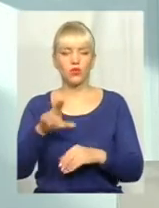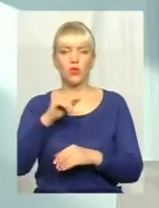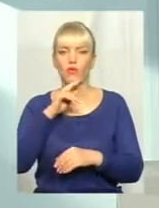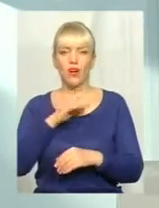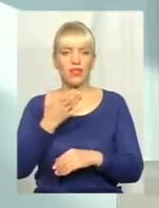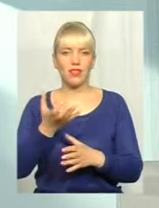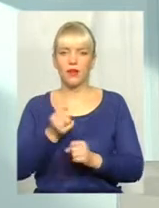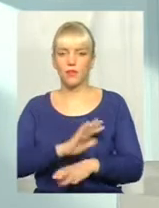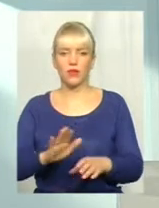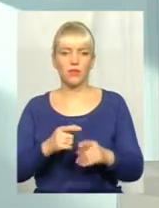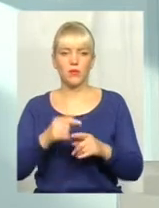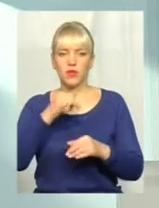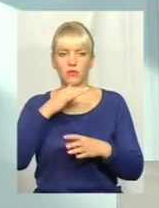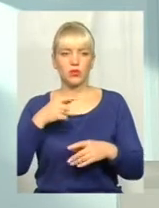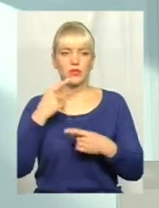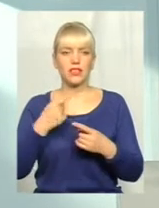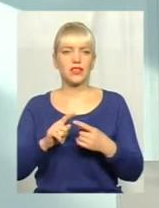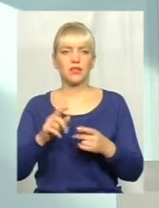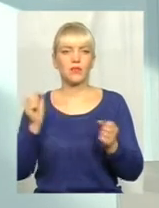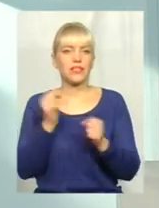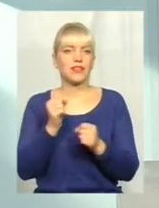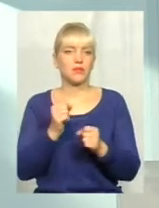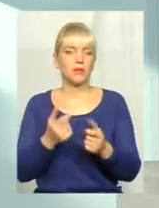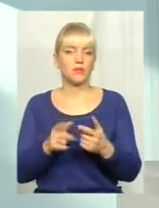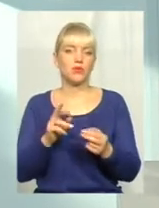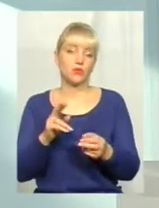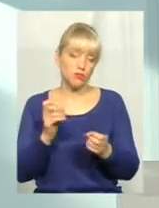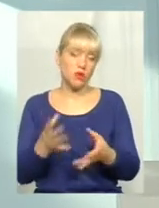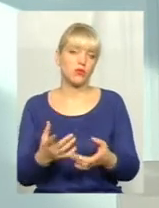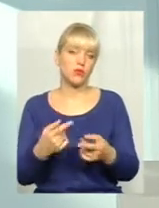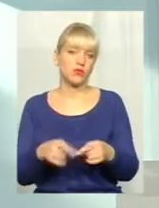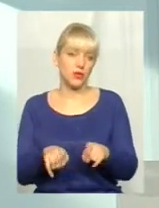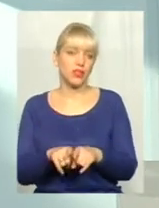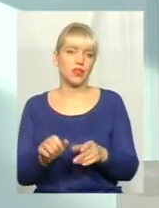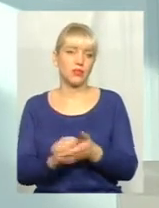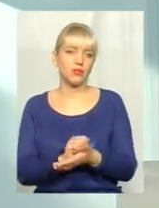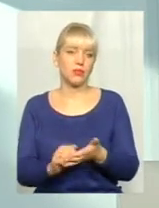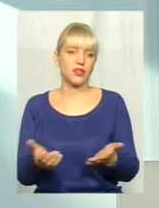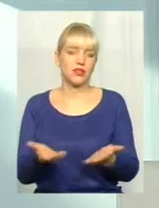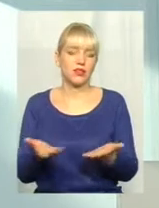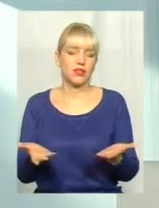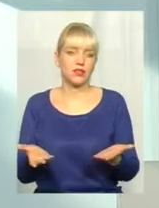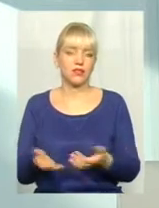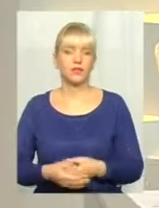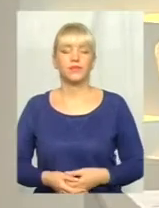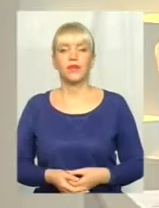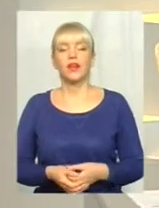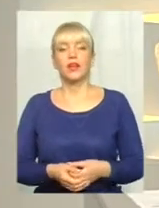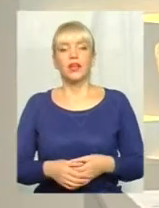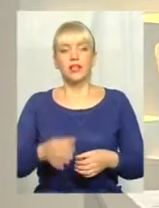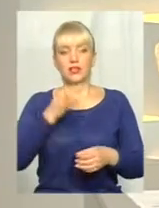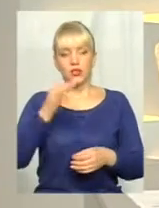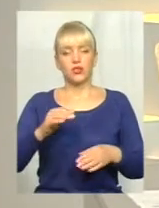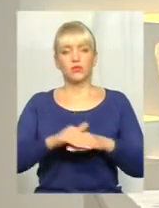не можу назвати їх хибними правочинами, це просто ну, така, ну, такі документи. Пане Юрію, скажіть, будь ласка,